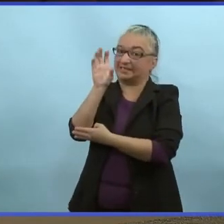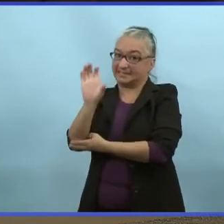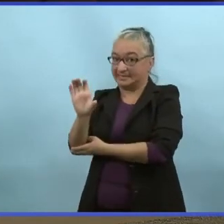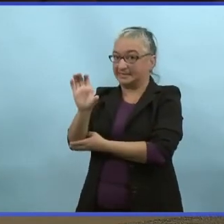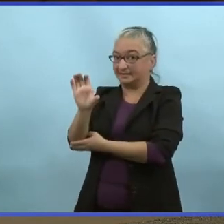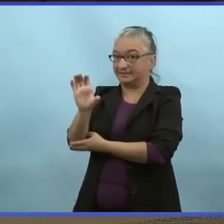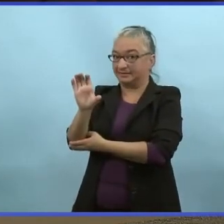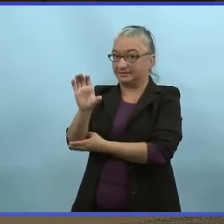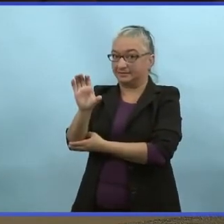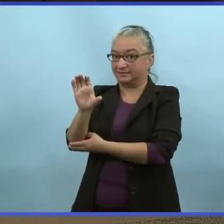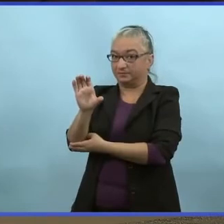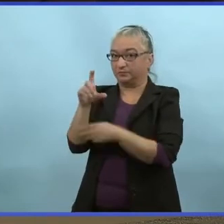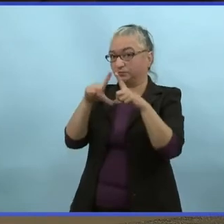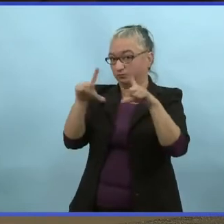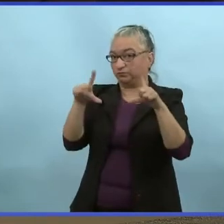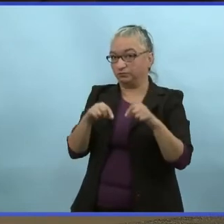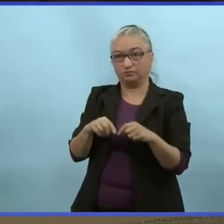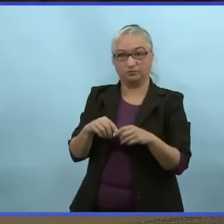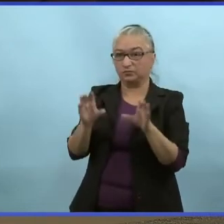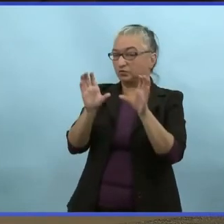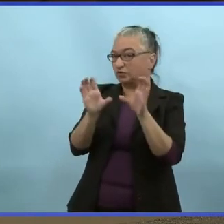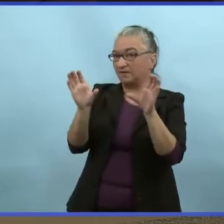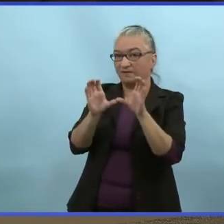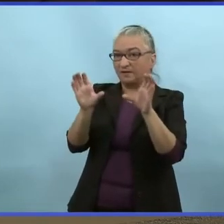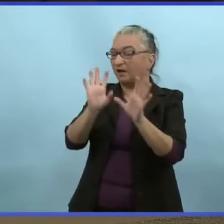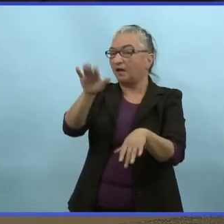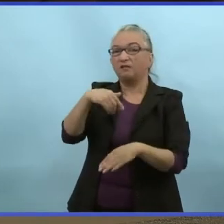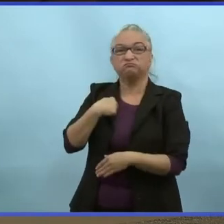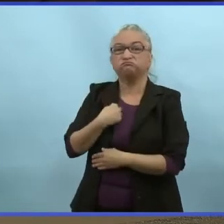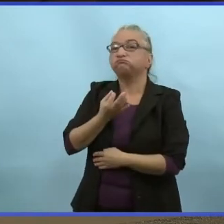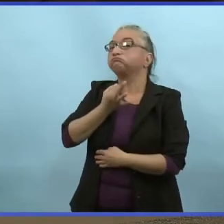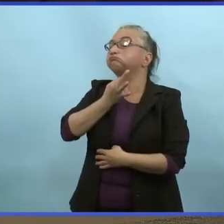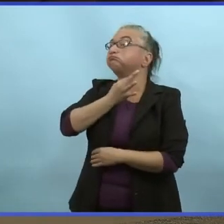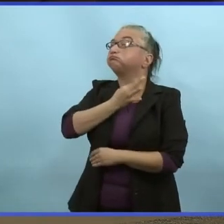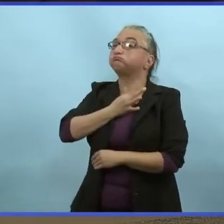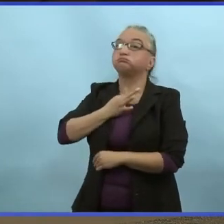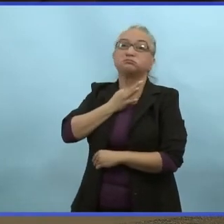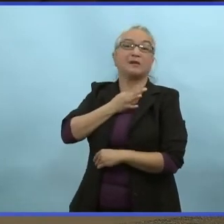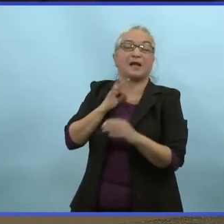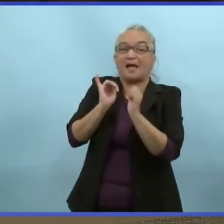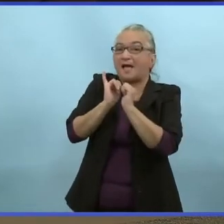Au niveau du certificat pancanadien de vaccination,